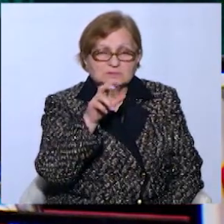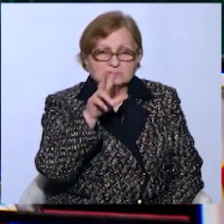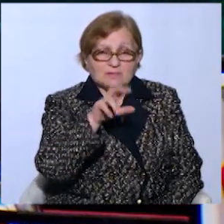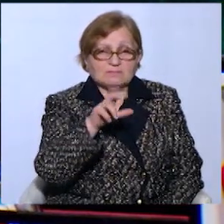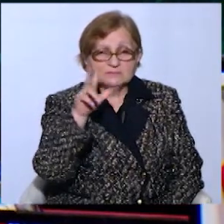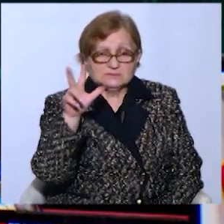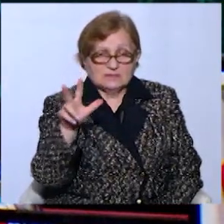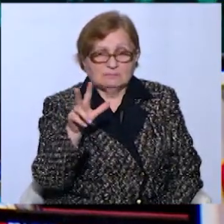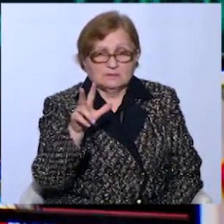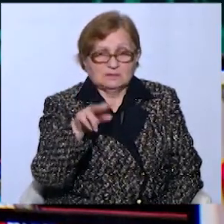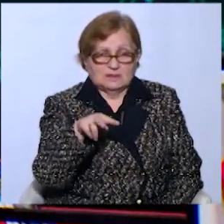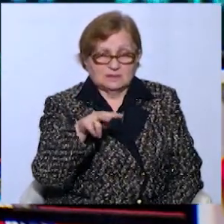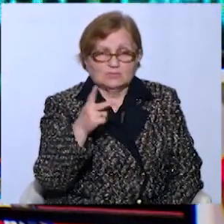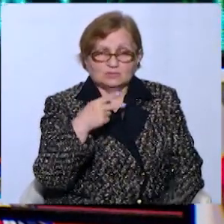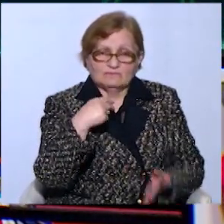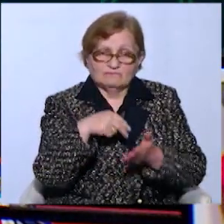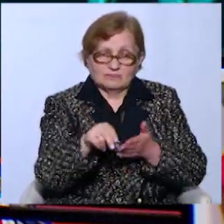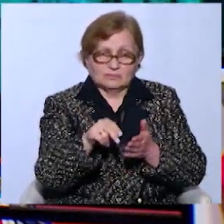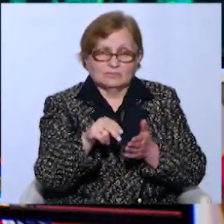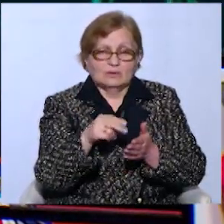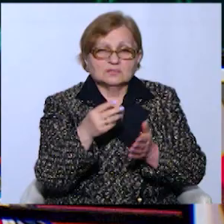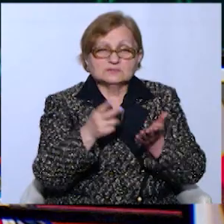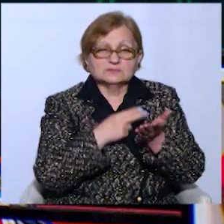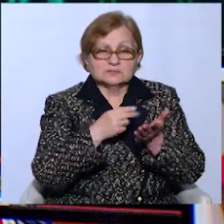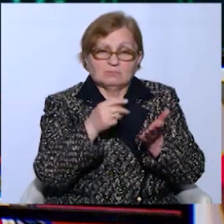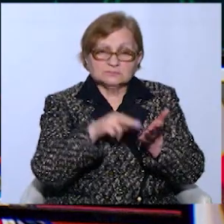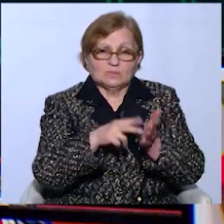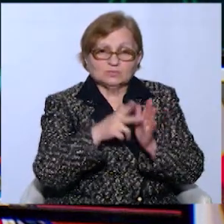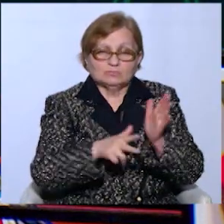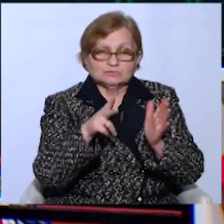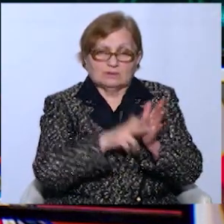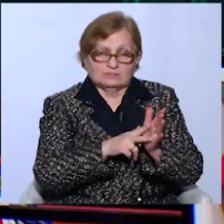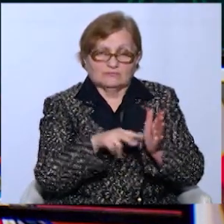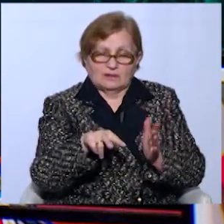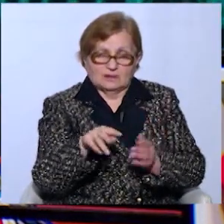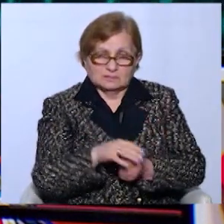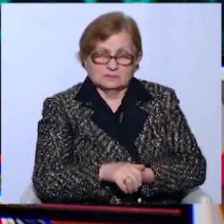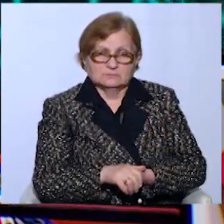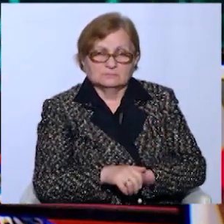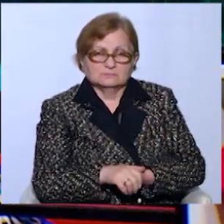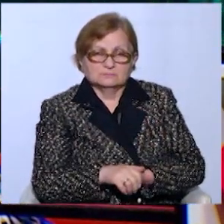303 ლარი, უნდა გვეყიდა წიგნი, რომელიც ღირდა 88 ლარი.